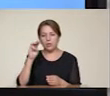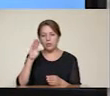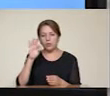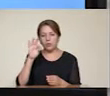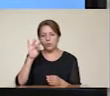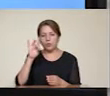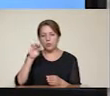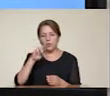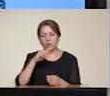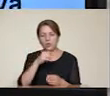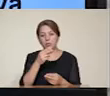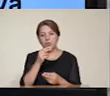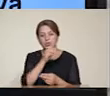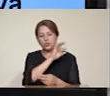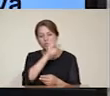bo'ladi.